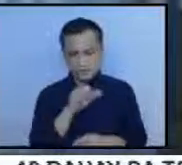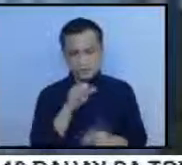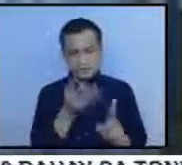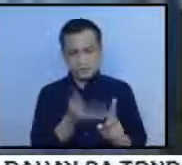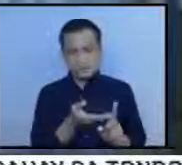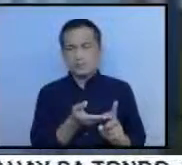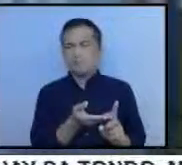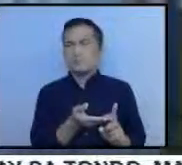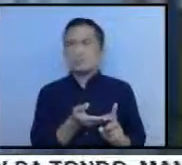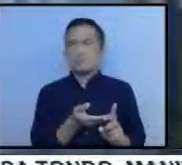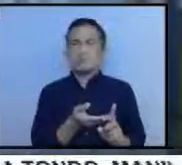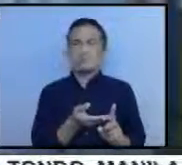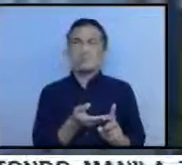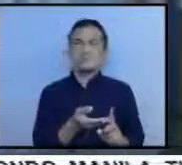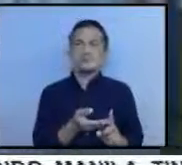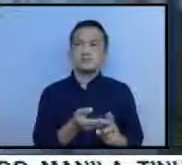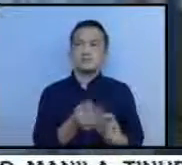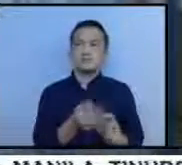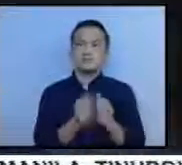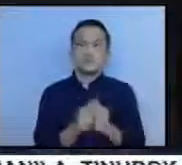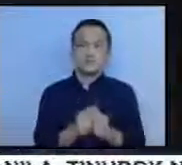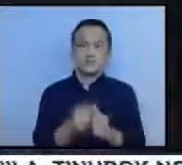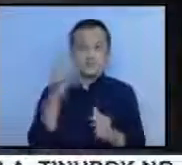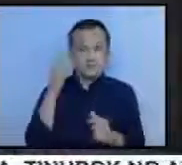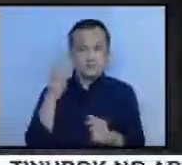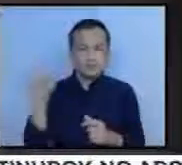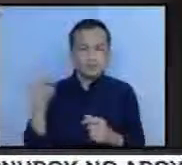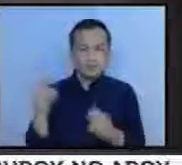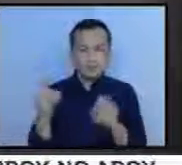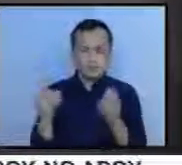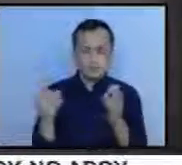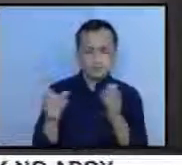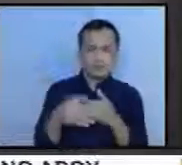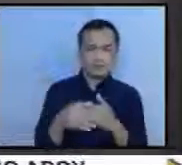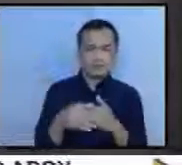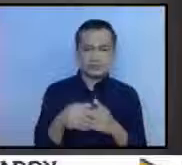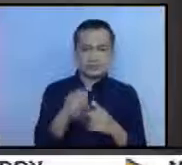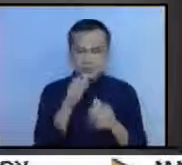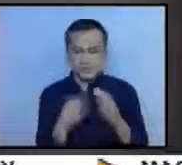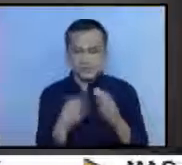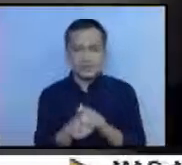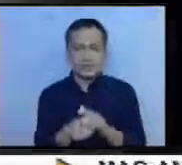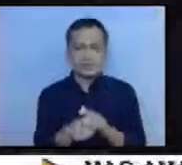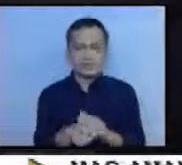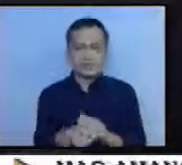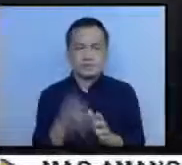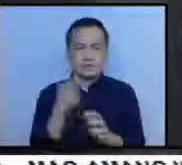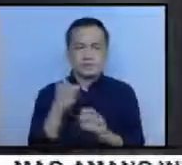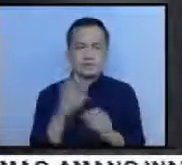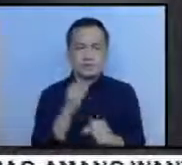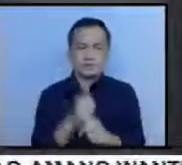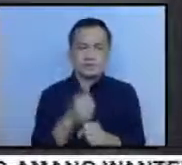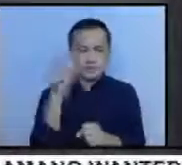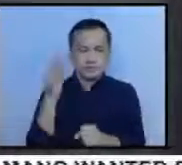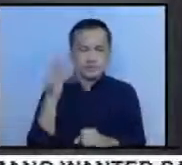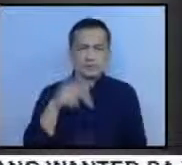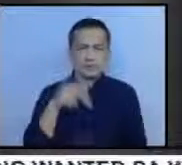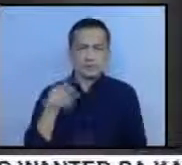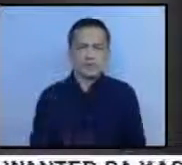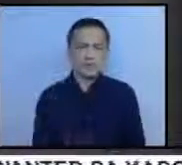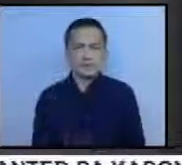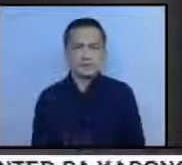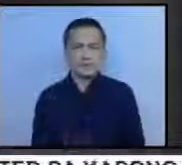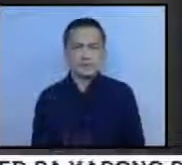Tapos sinamahan niya yung pinsan niya doon sa loob ng kwarto. Nagtago pa umano ito ng 7 taon sa Bulacan at Pampanga bago nila